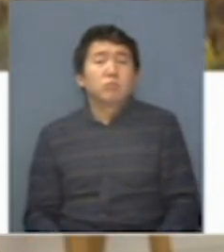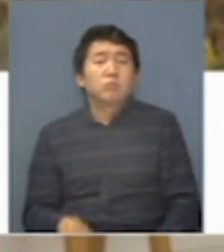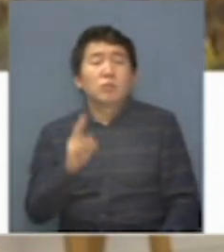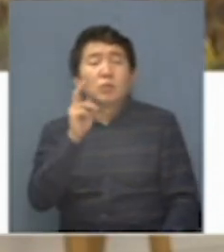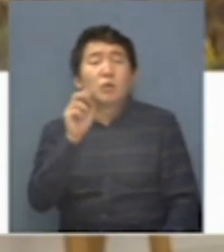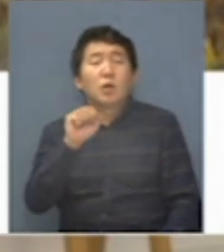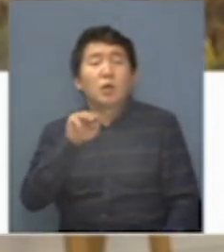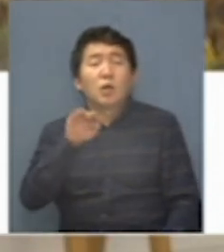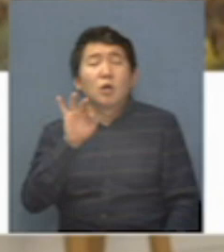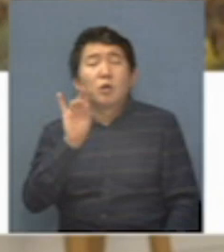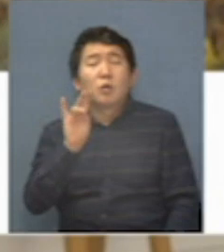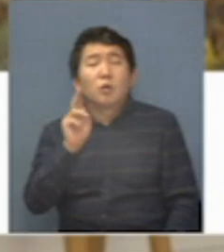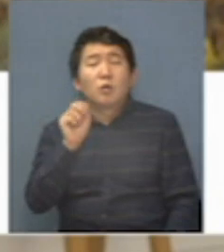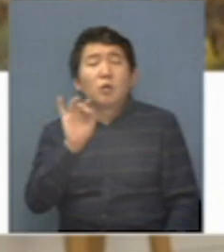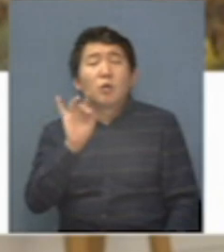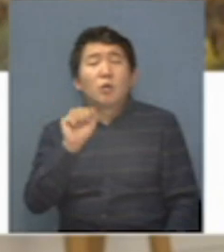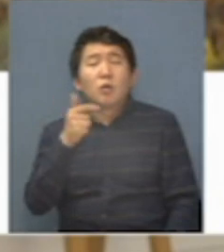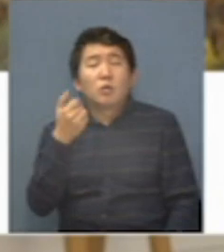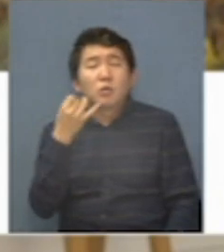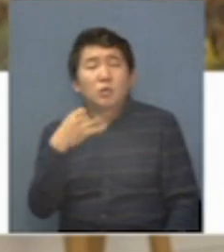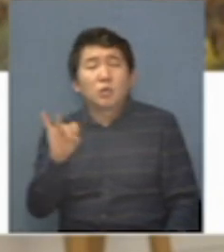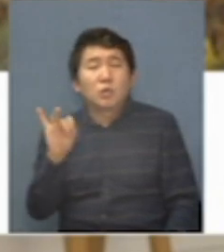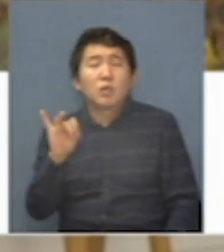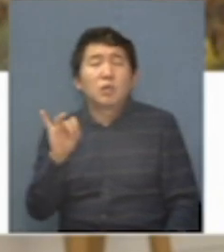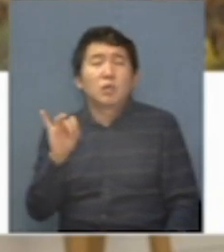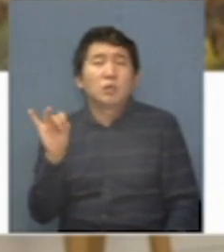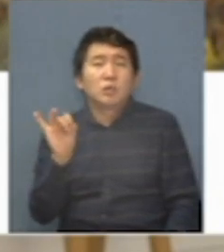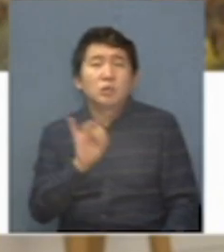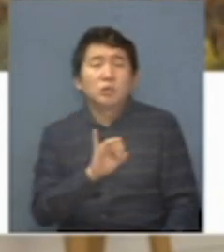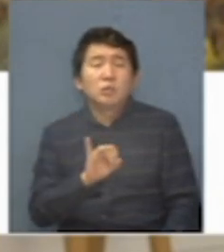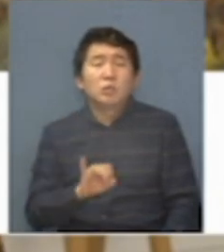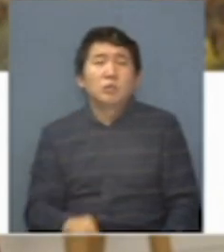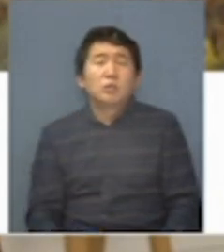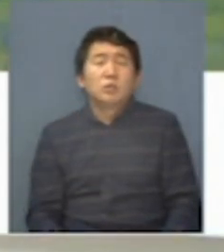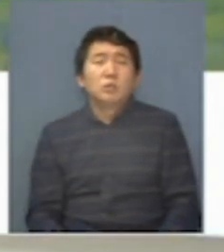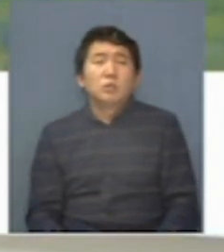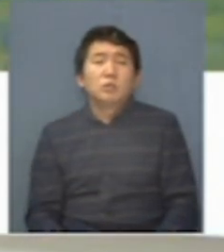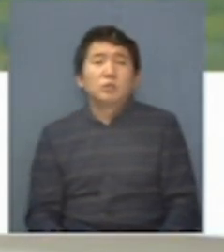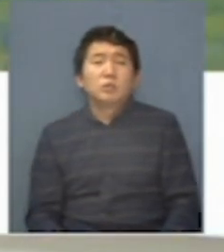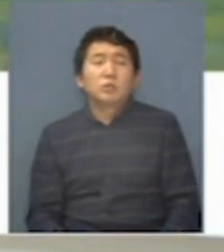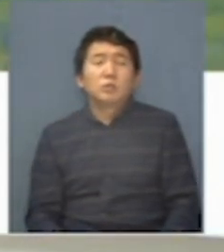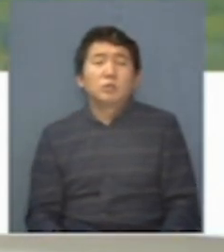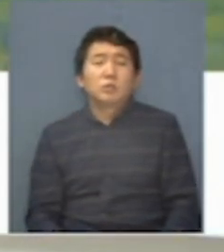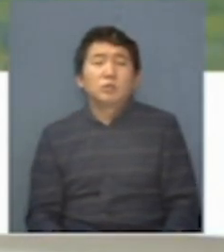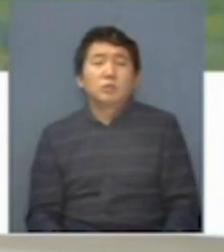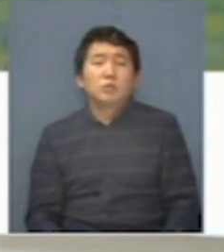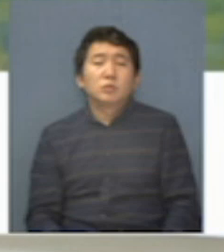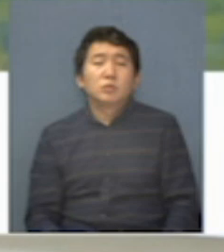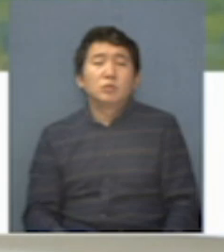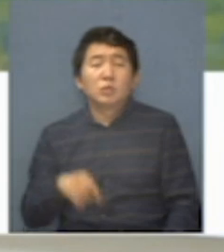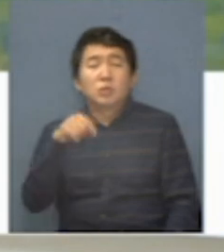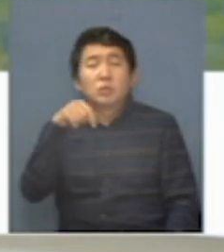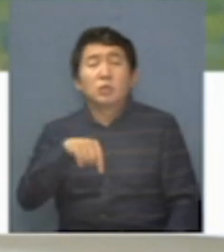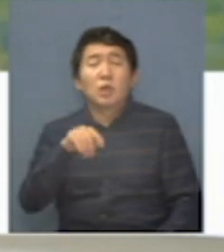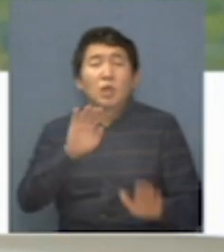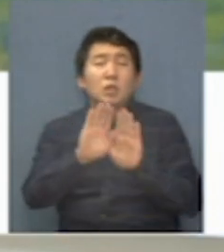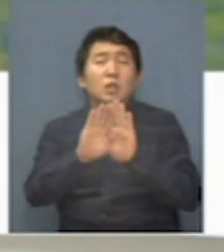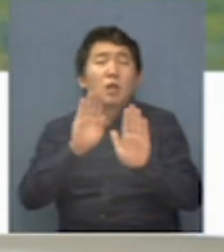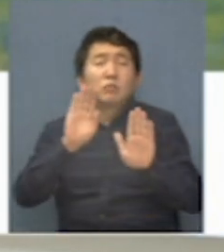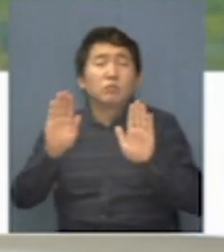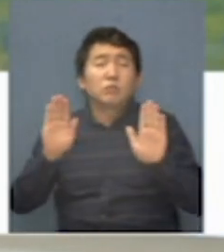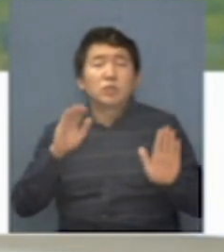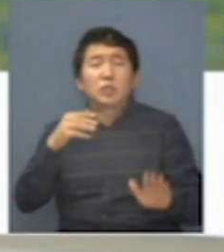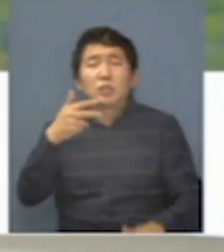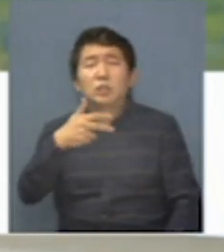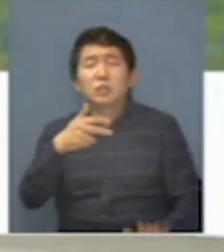Катон-Карагай, красота нашего Восточного Казахстана, вот здесь вот представлены. Здесь на выставке